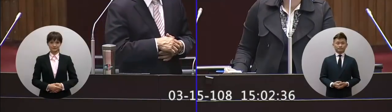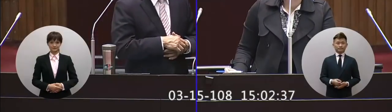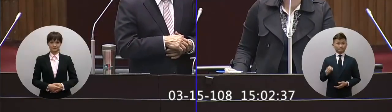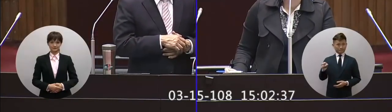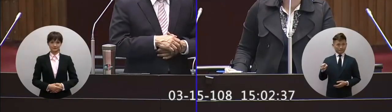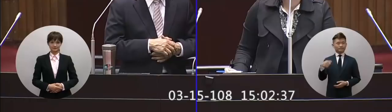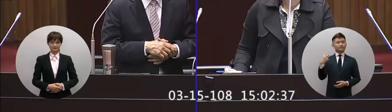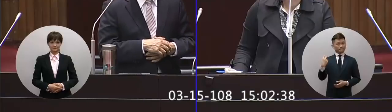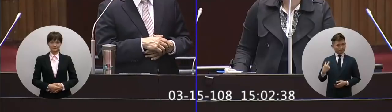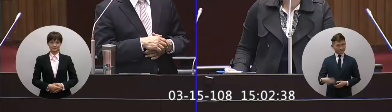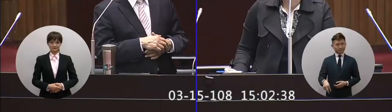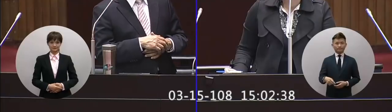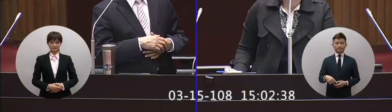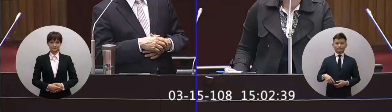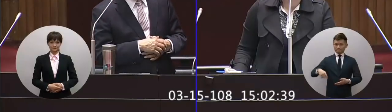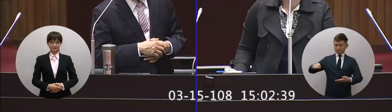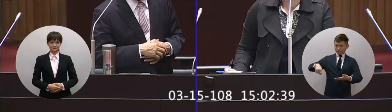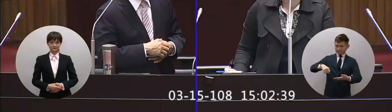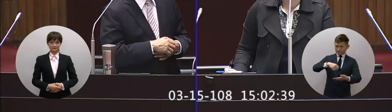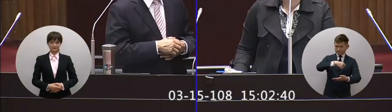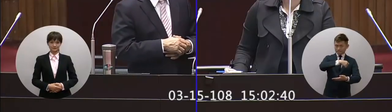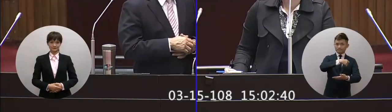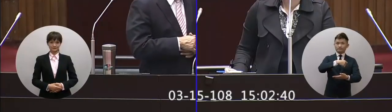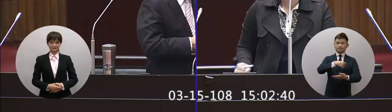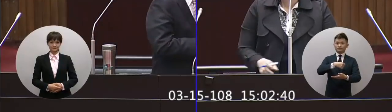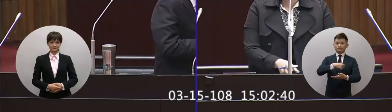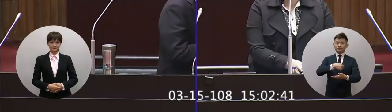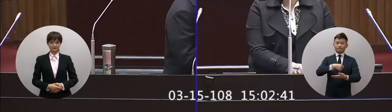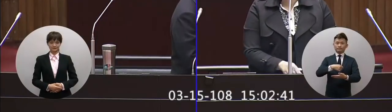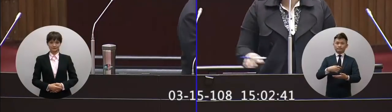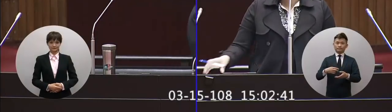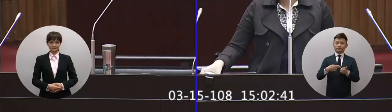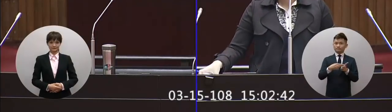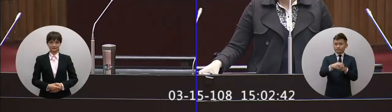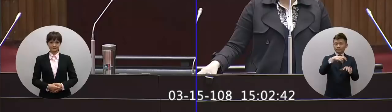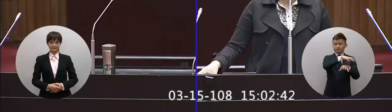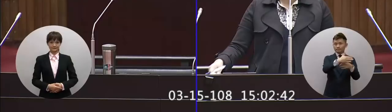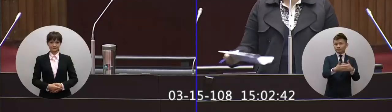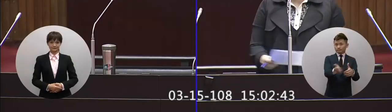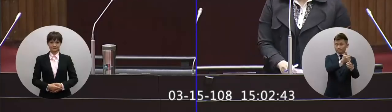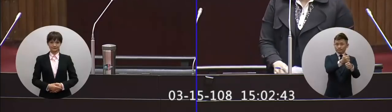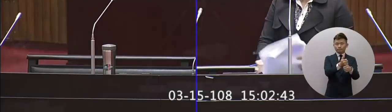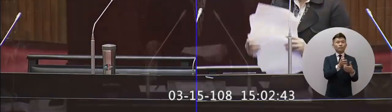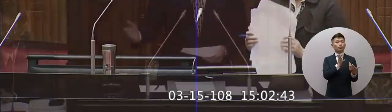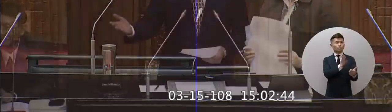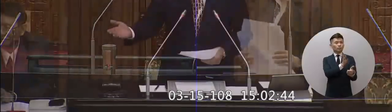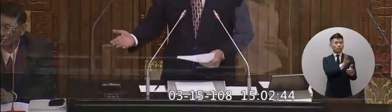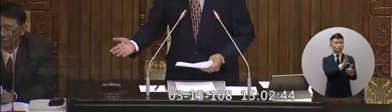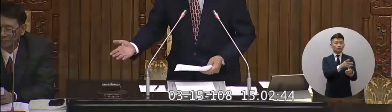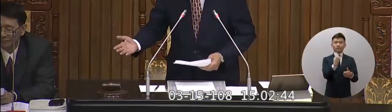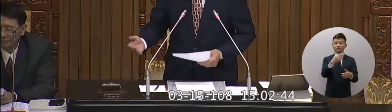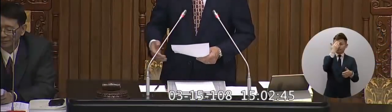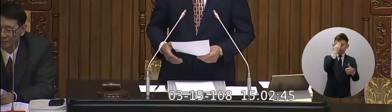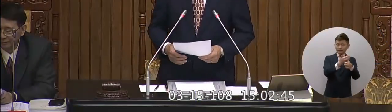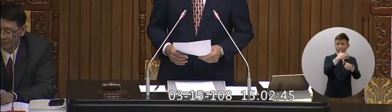您再用书面的跟环保署来咨询，然后再